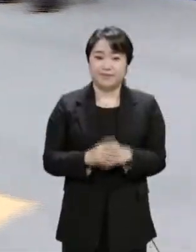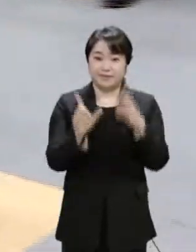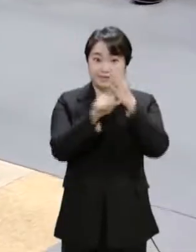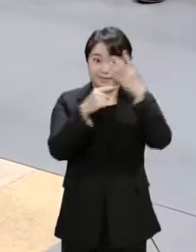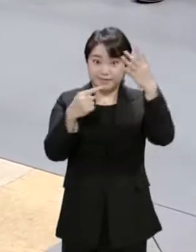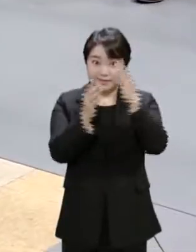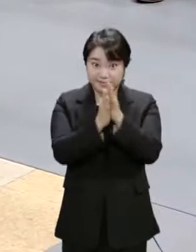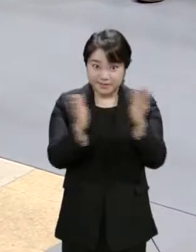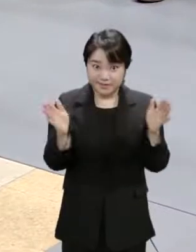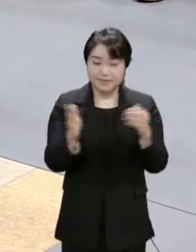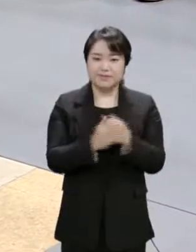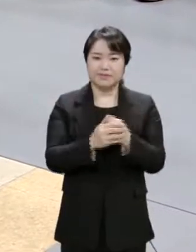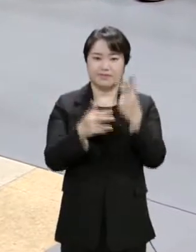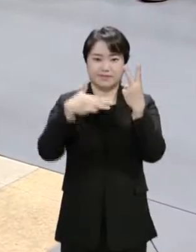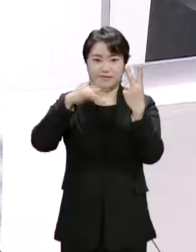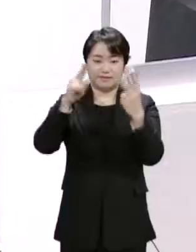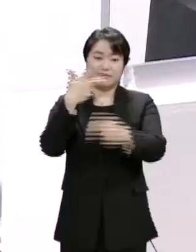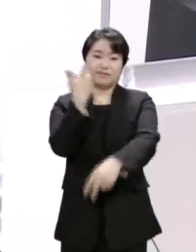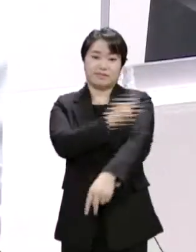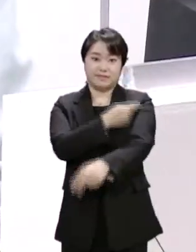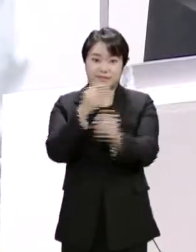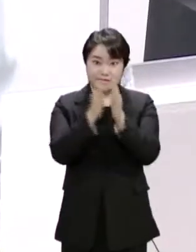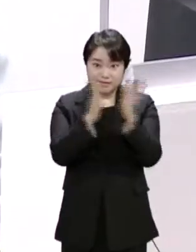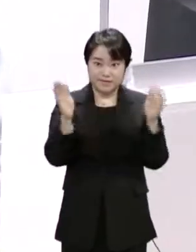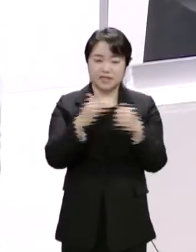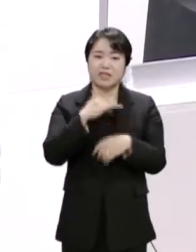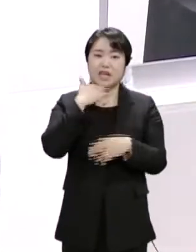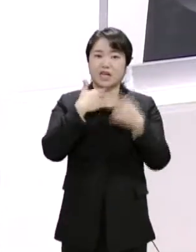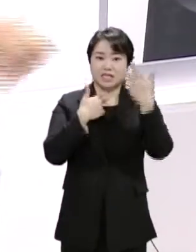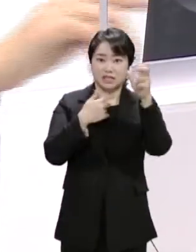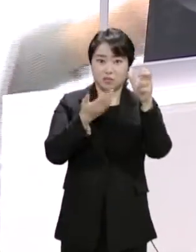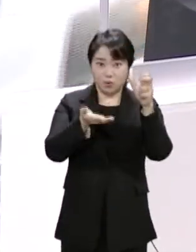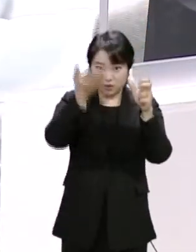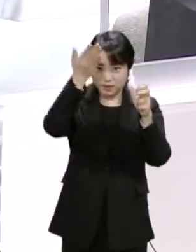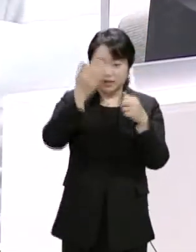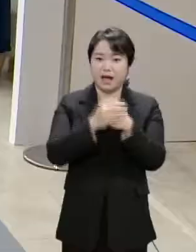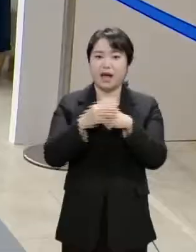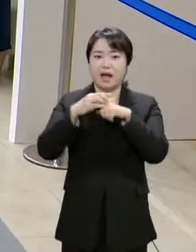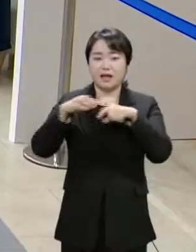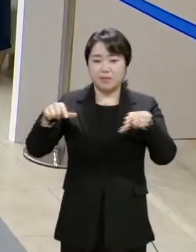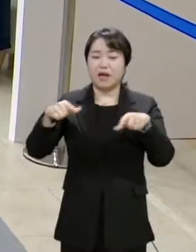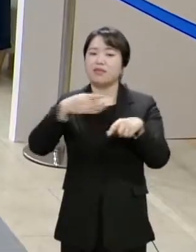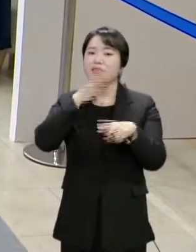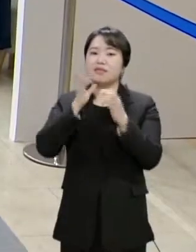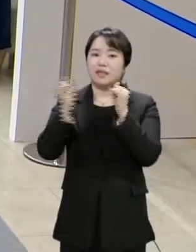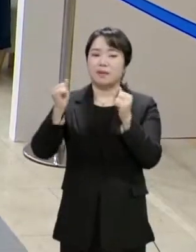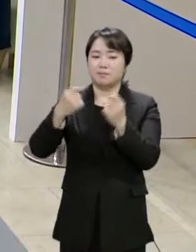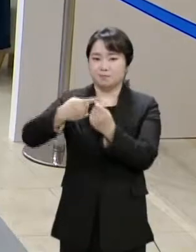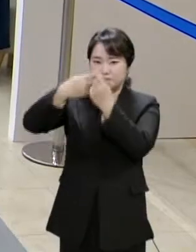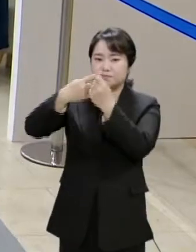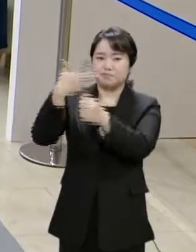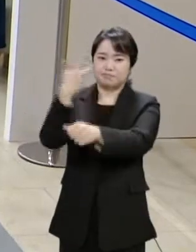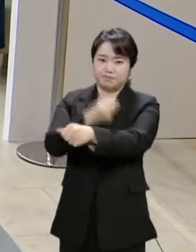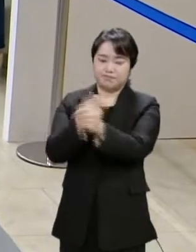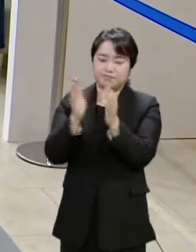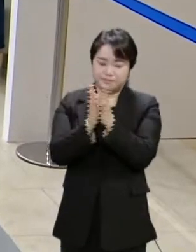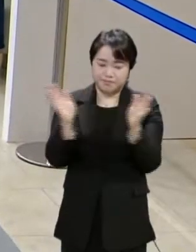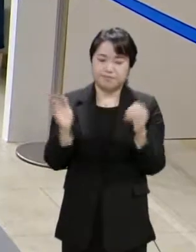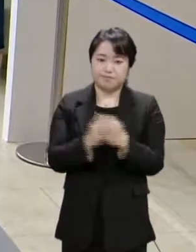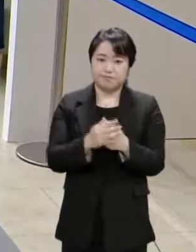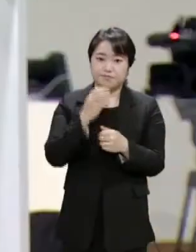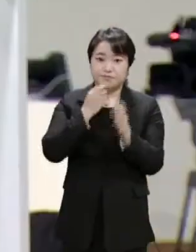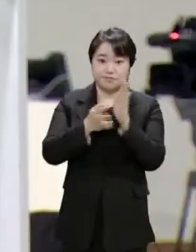4월 1일부터 시작되는 2분기 백신 접종은 75세 이상 고령층 일반 어르신이 주요 대상입니다.